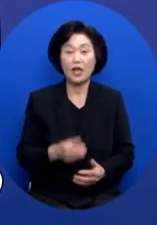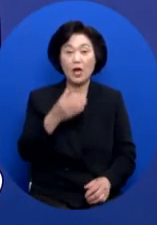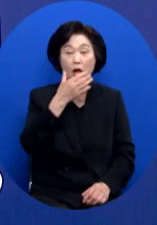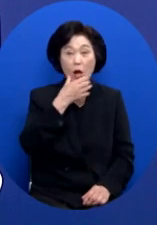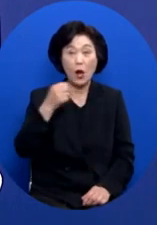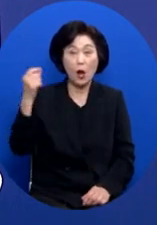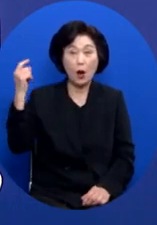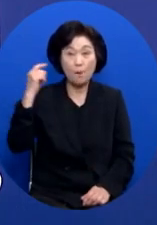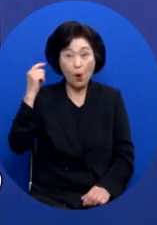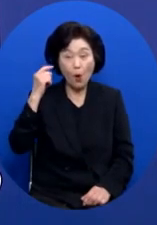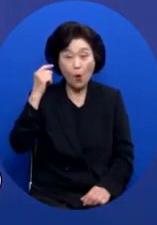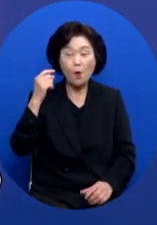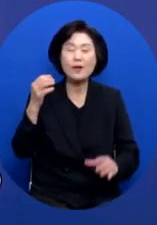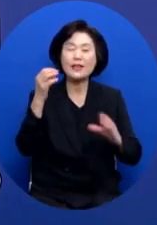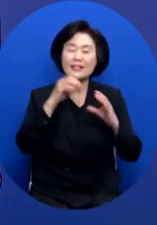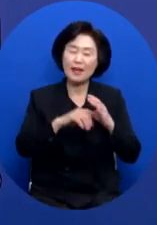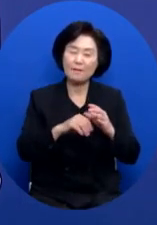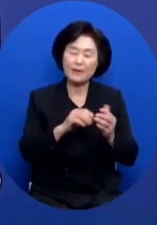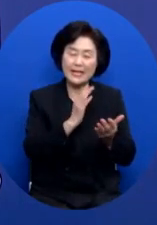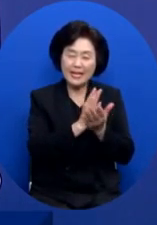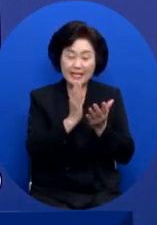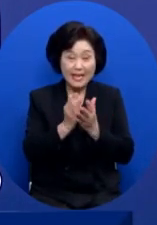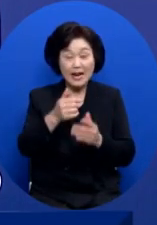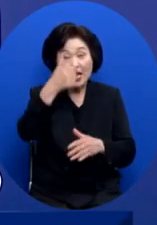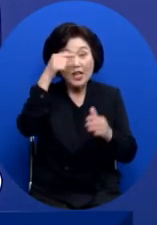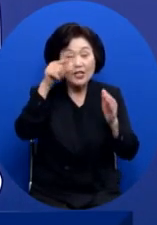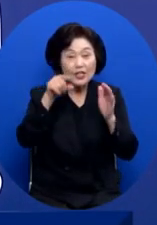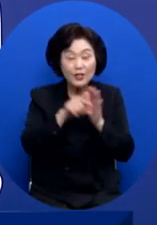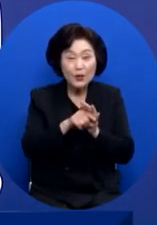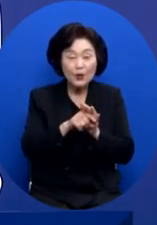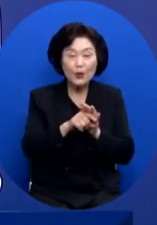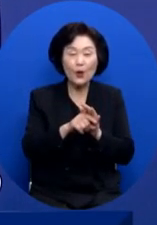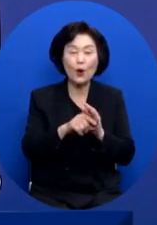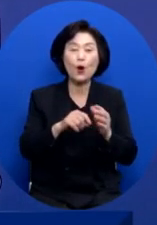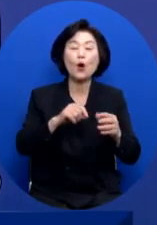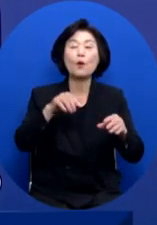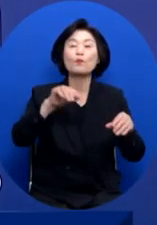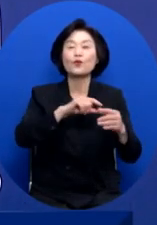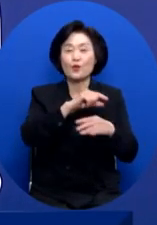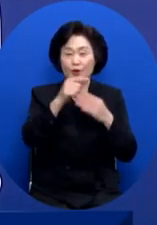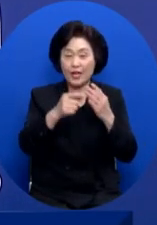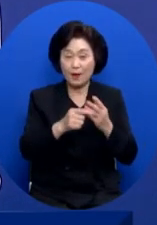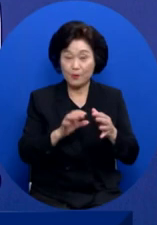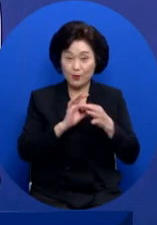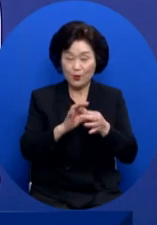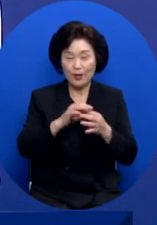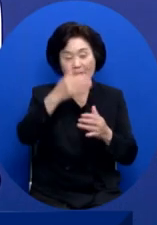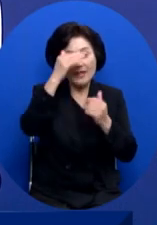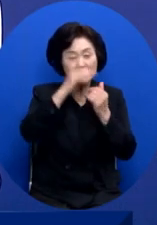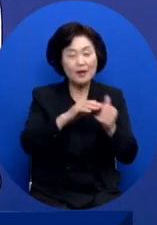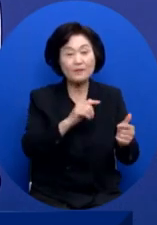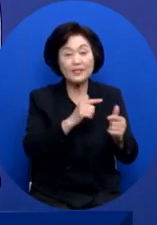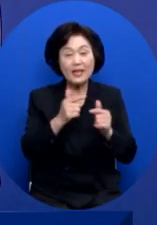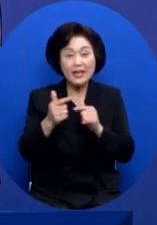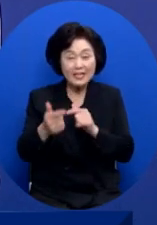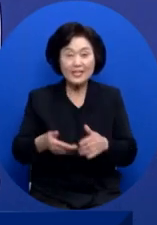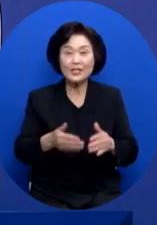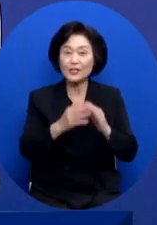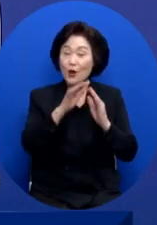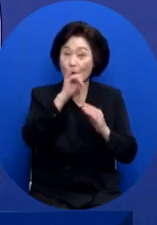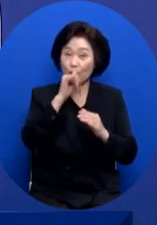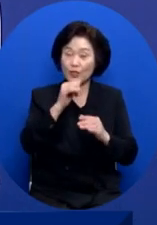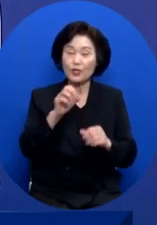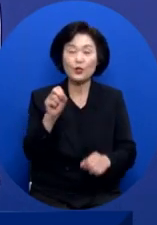복음을 담은 다양한 기독교 문화 콘텐츠를 통해 지역사회를 섬기고 다음 세대를 온전히 세워가고 있는 용인 기쁨의 교회가